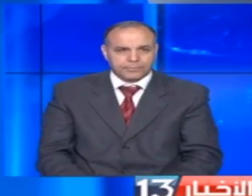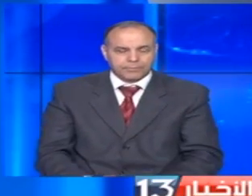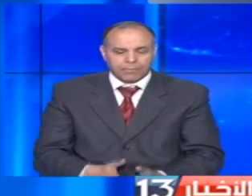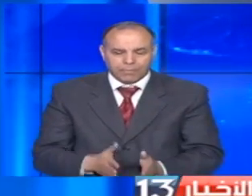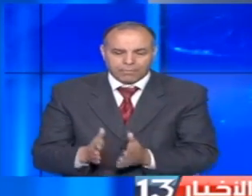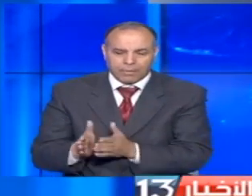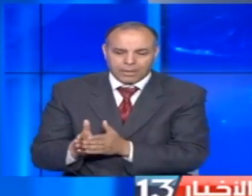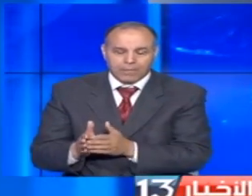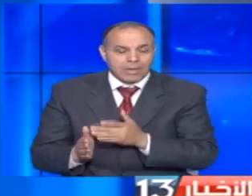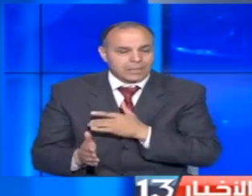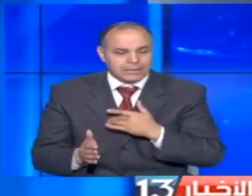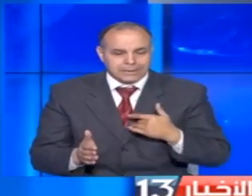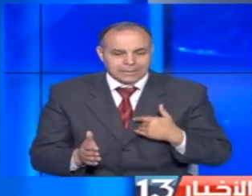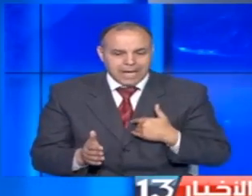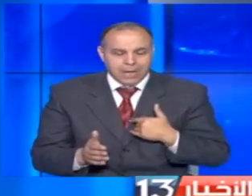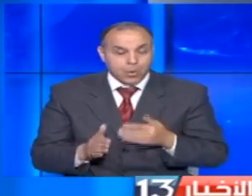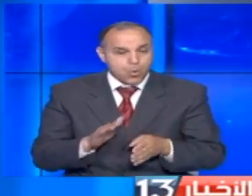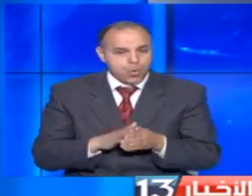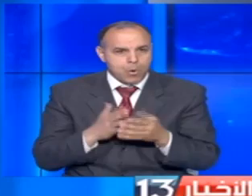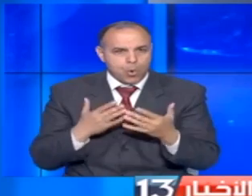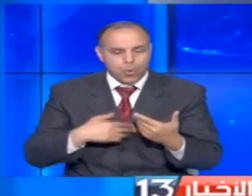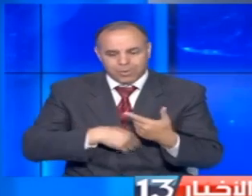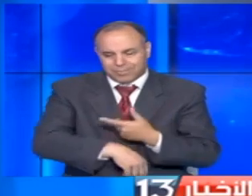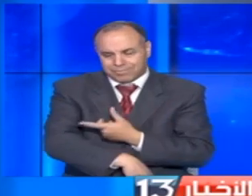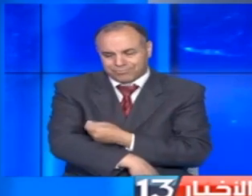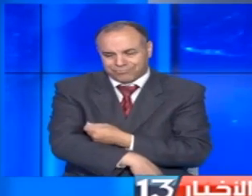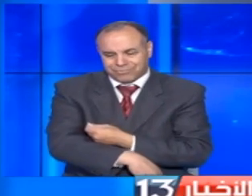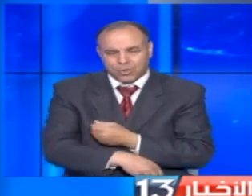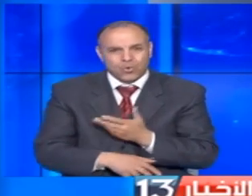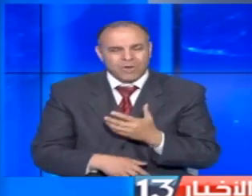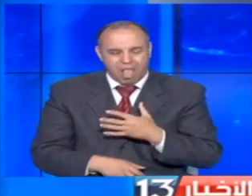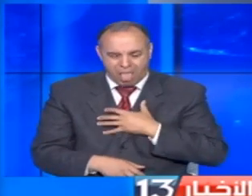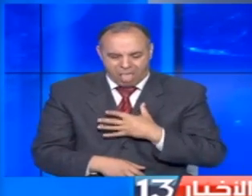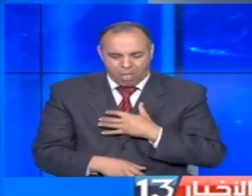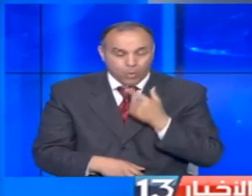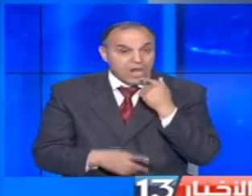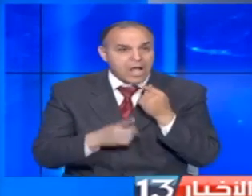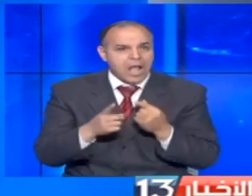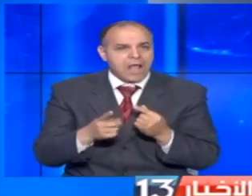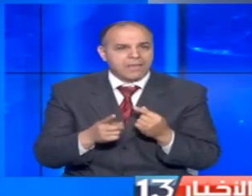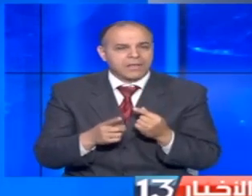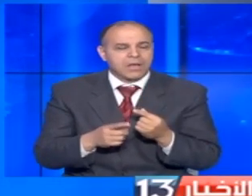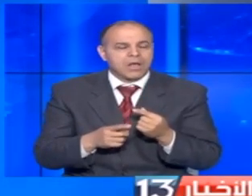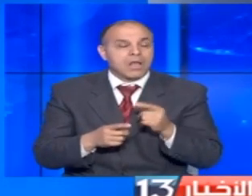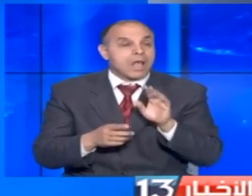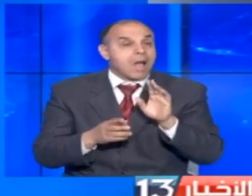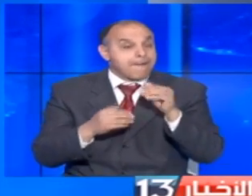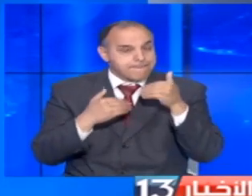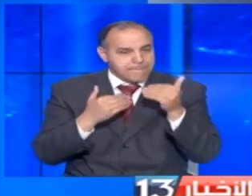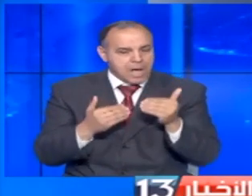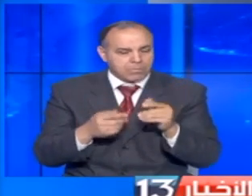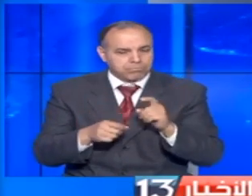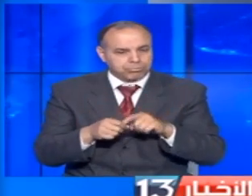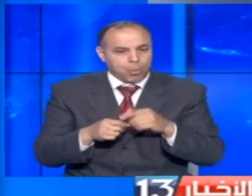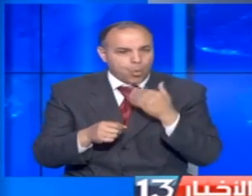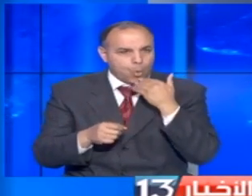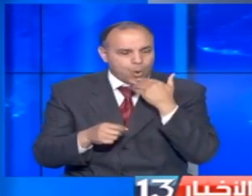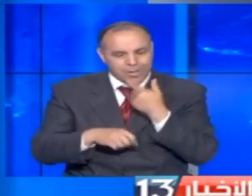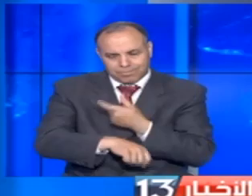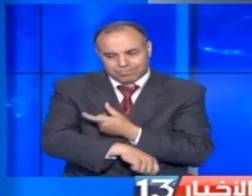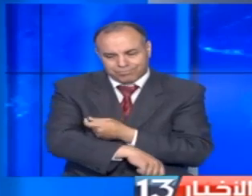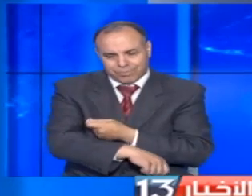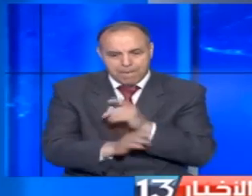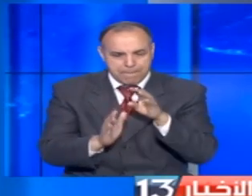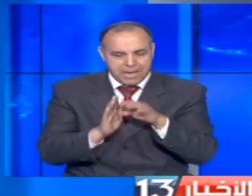مشغل صحي انطلق اليوم التلقيح ضد المكورات الرئويه النومو كوك وسيساهم ادراج هذا التلقيح في